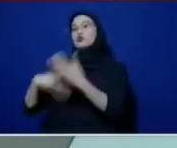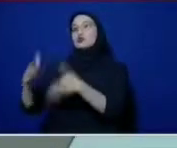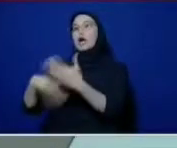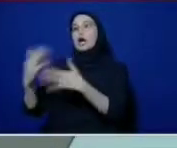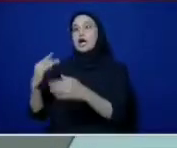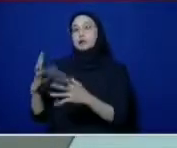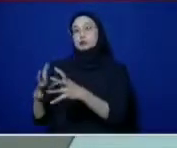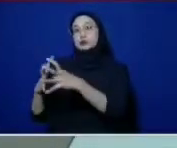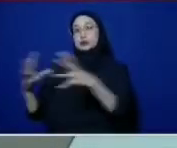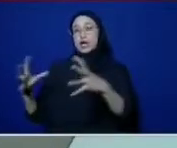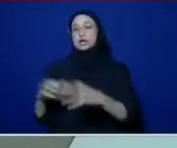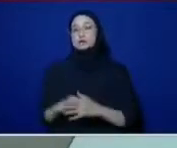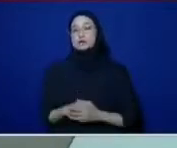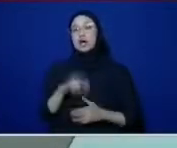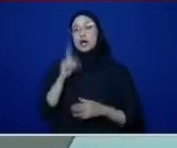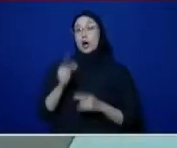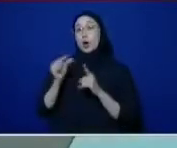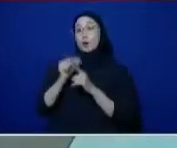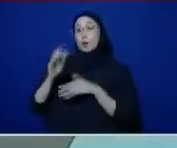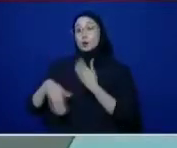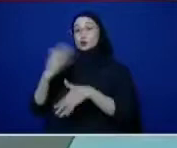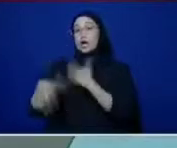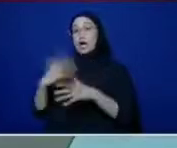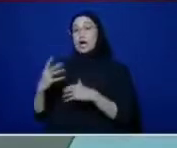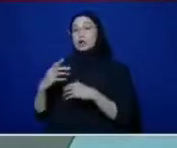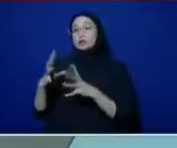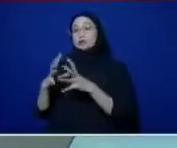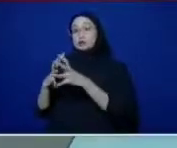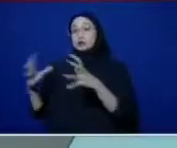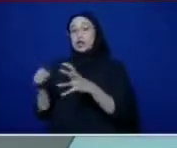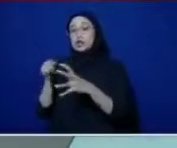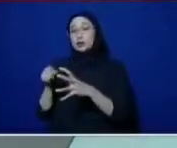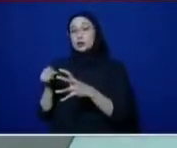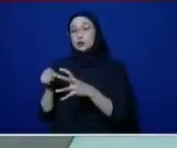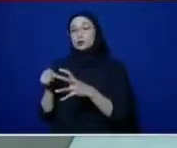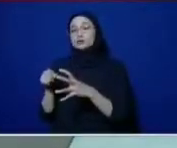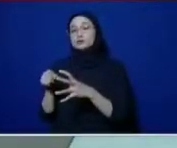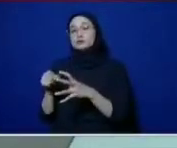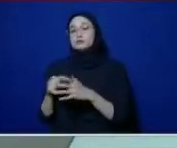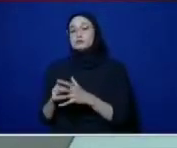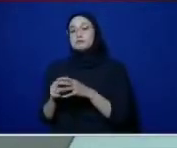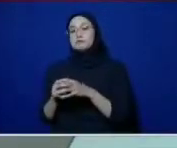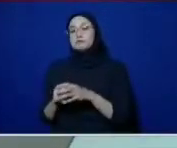Sehingga kalau perusahaan-perusahaan swasta itu meninggalkan